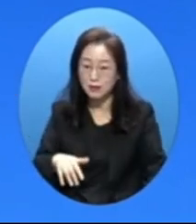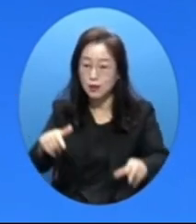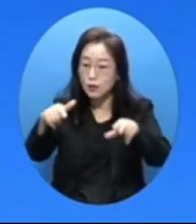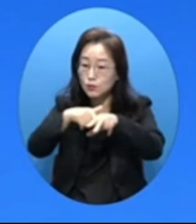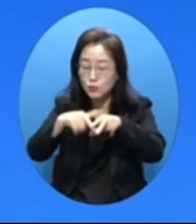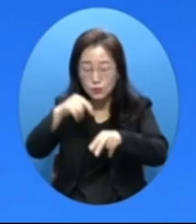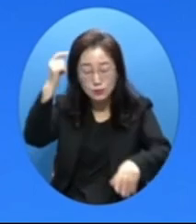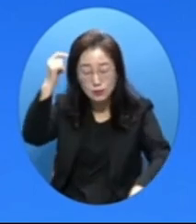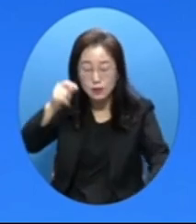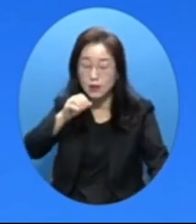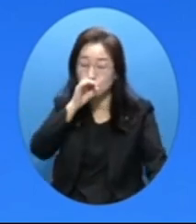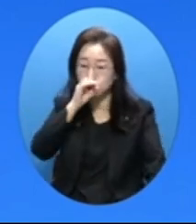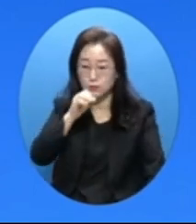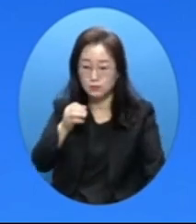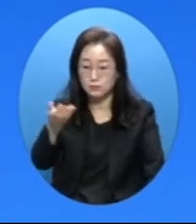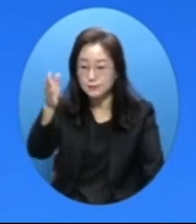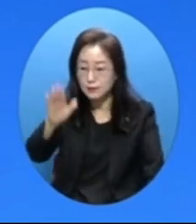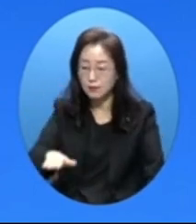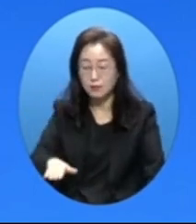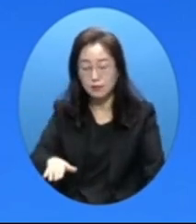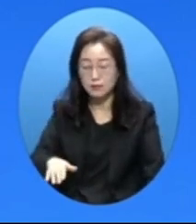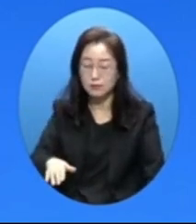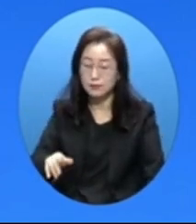대한 관심을 가져본 적이 없는데 그들에서